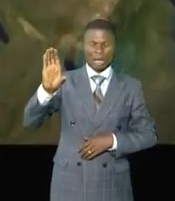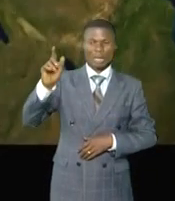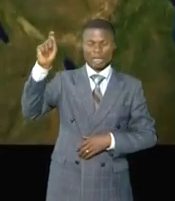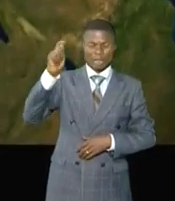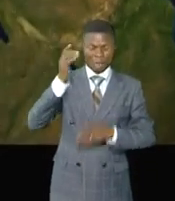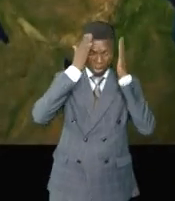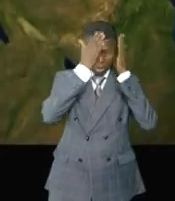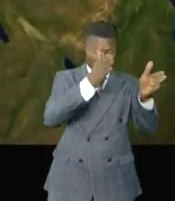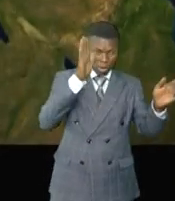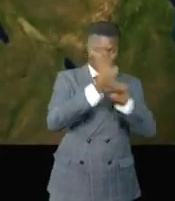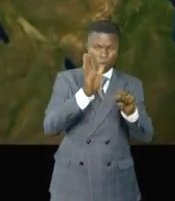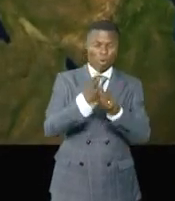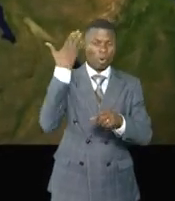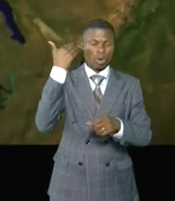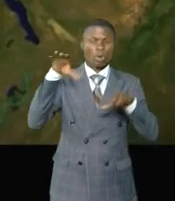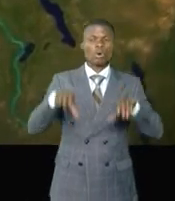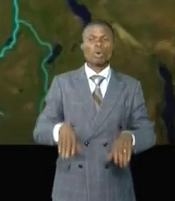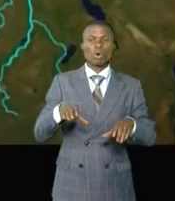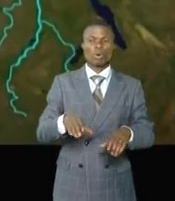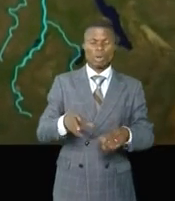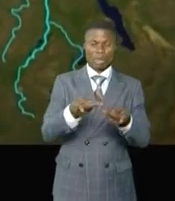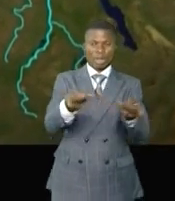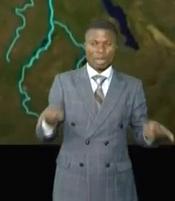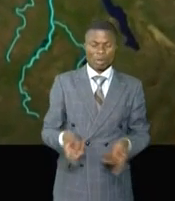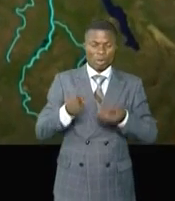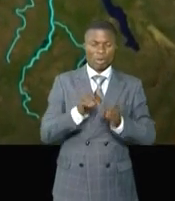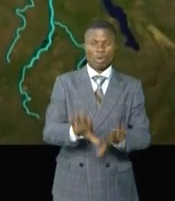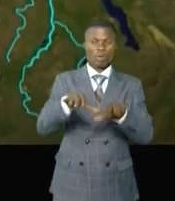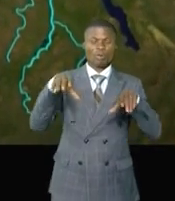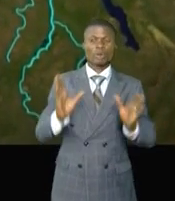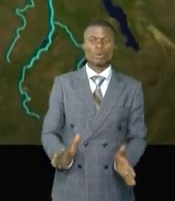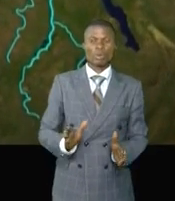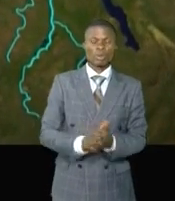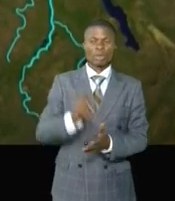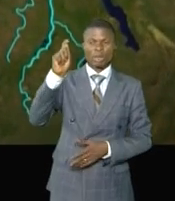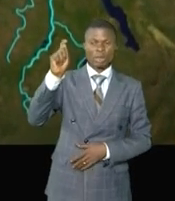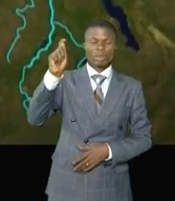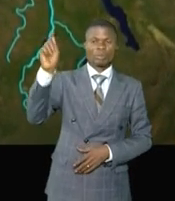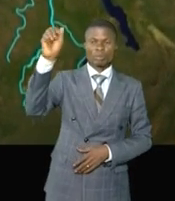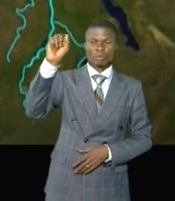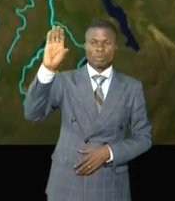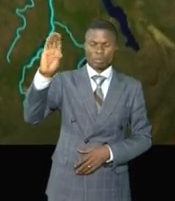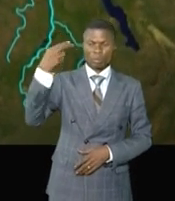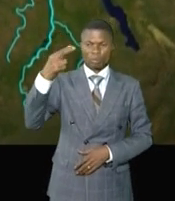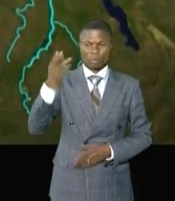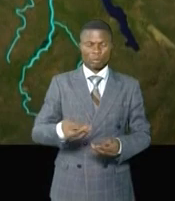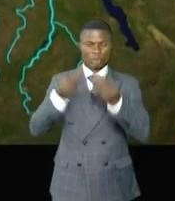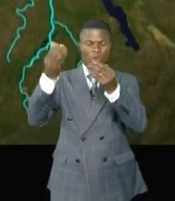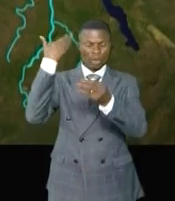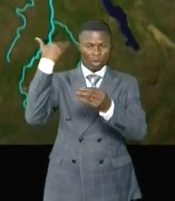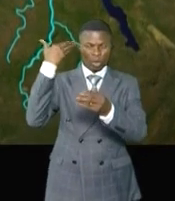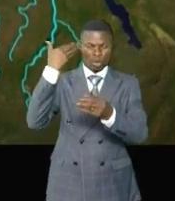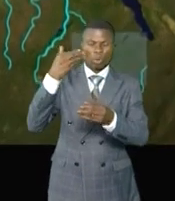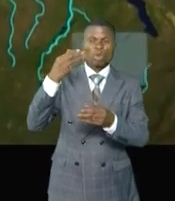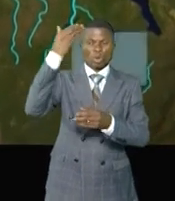la RDC, notamment sur les bassins du fleuve Congo. Sauver le lac Tchad, c'est le seul moyen, c'est de faire transférer une partie des eaux de Lubangi,